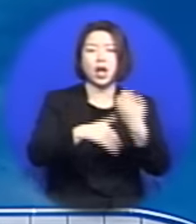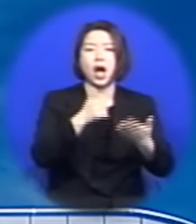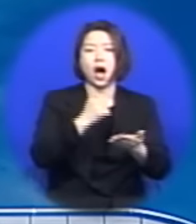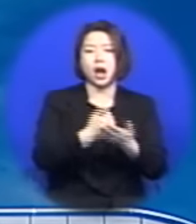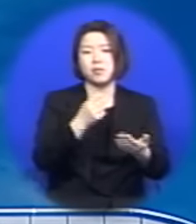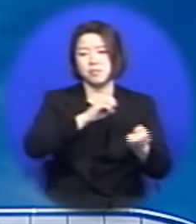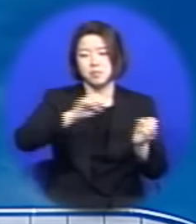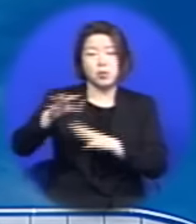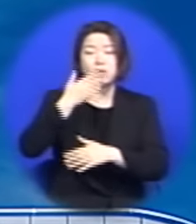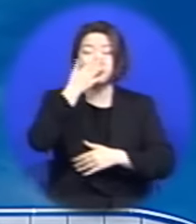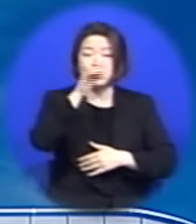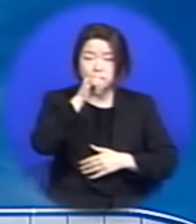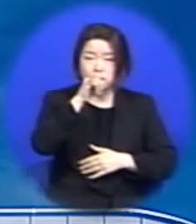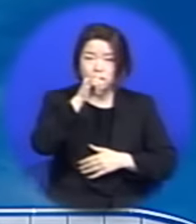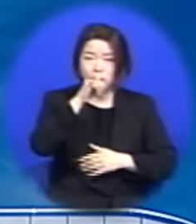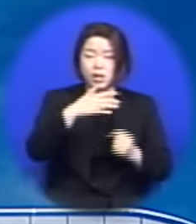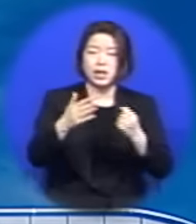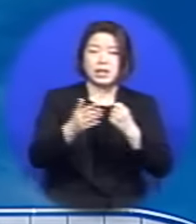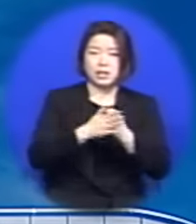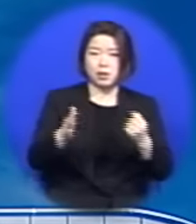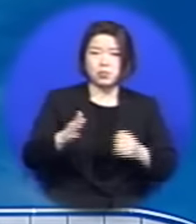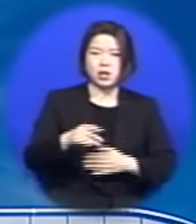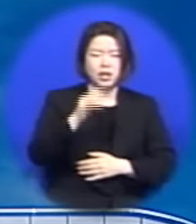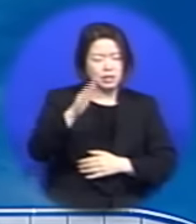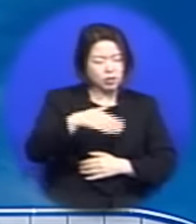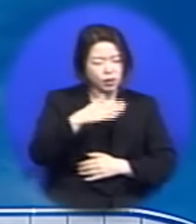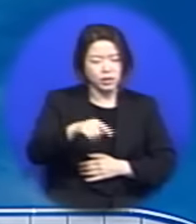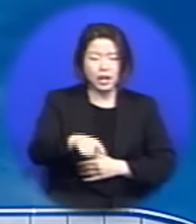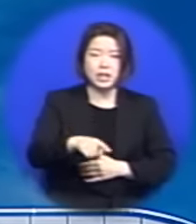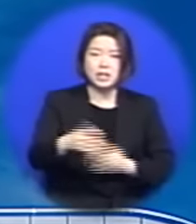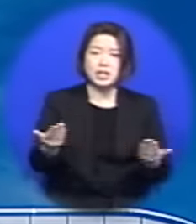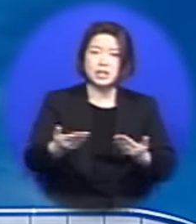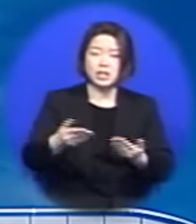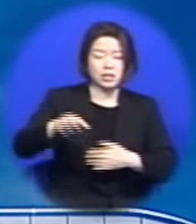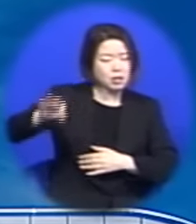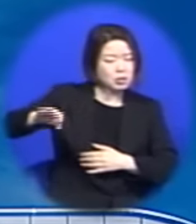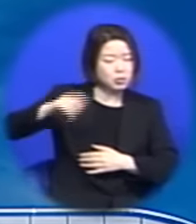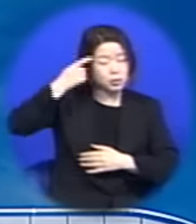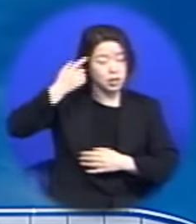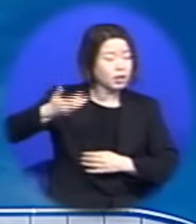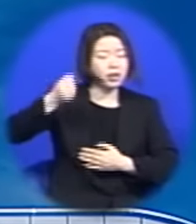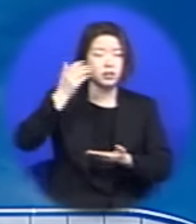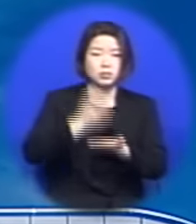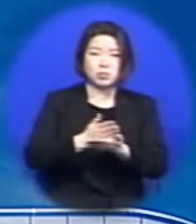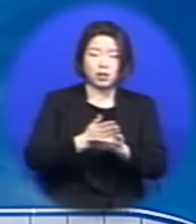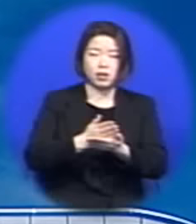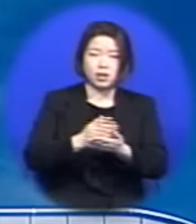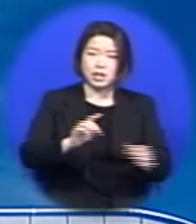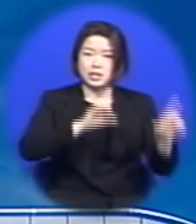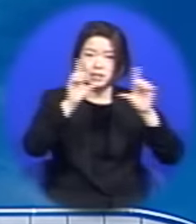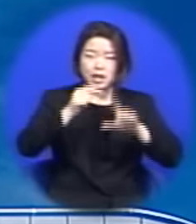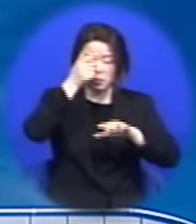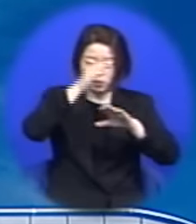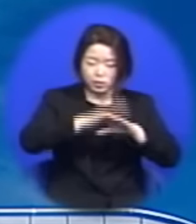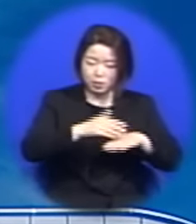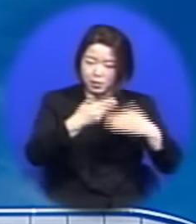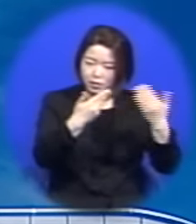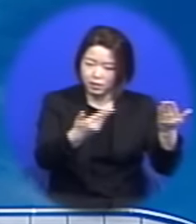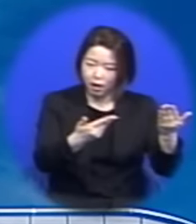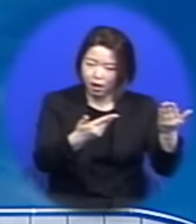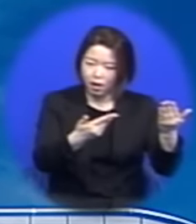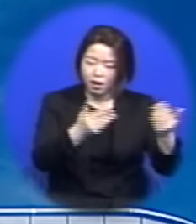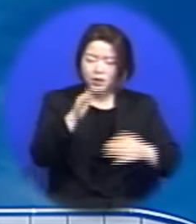있어요 그러므로 여러분 절대로이 일을 소홀히 여기면 안 됩니다 삶으로 예배하라는 것을 소홀히 여기면 안